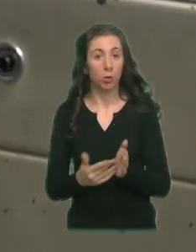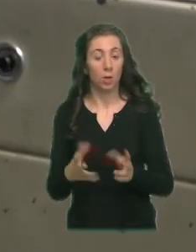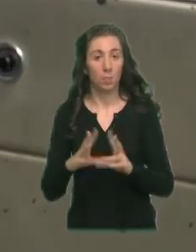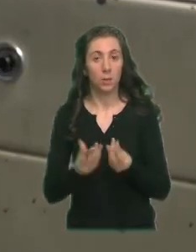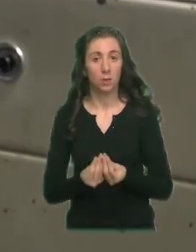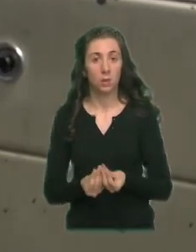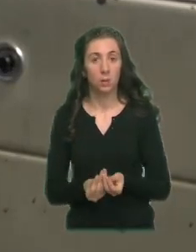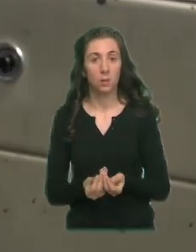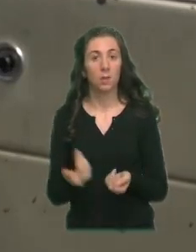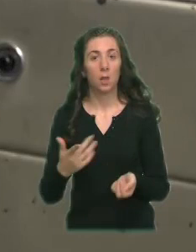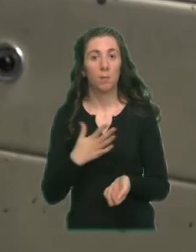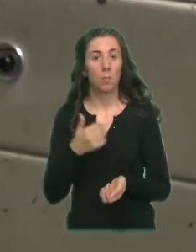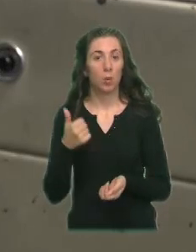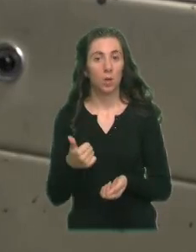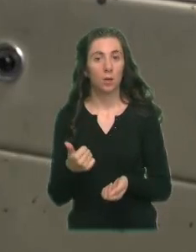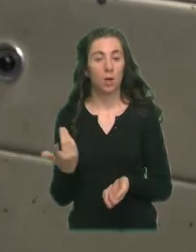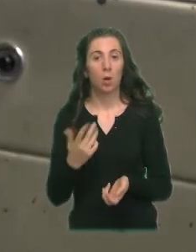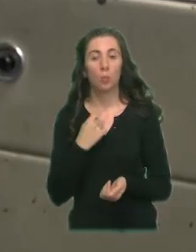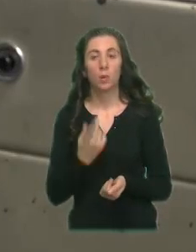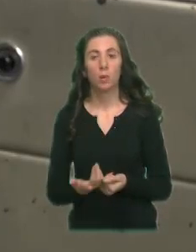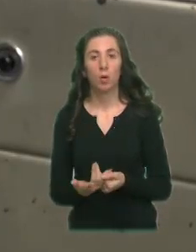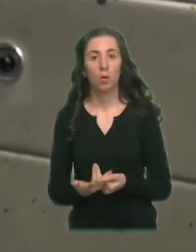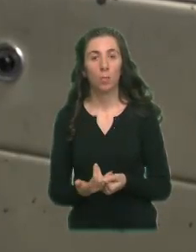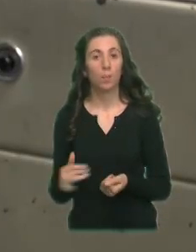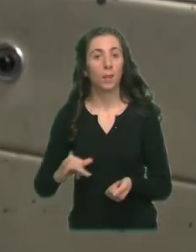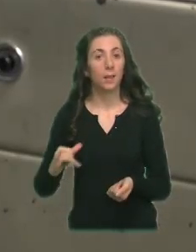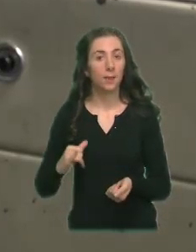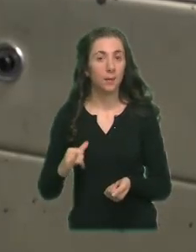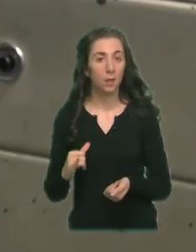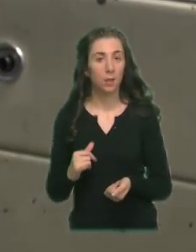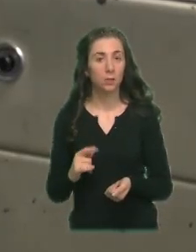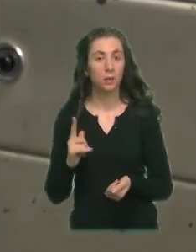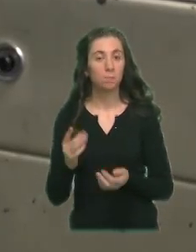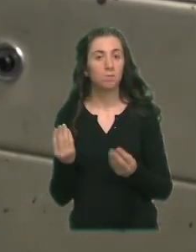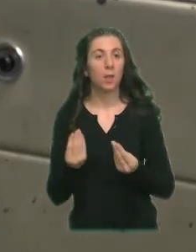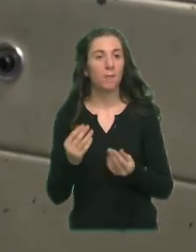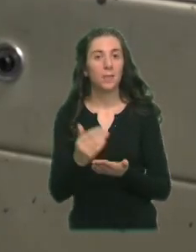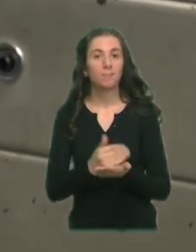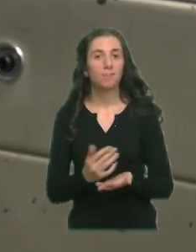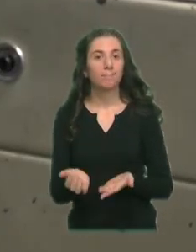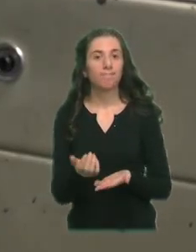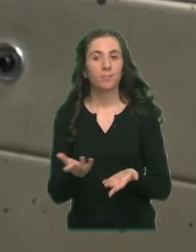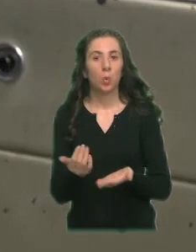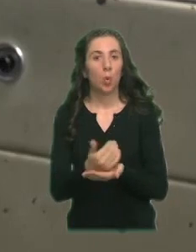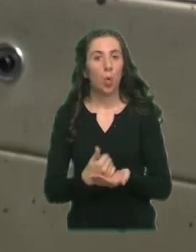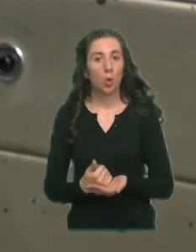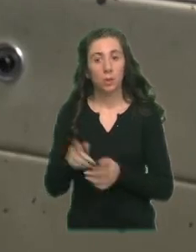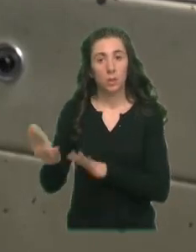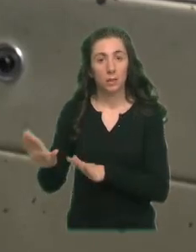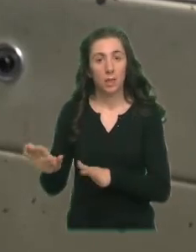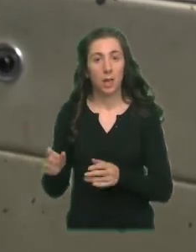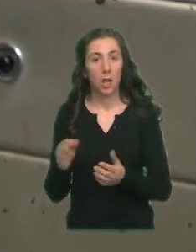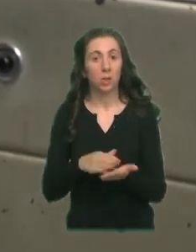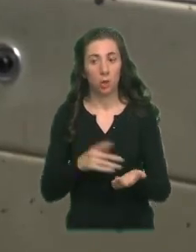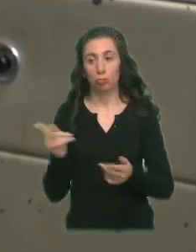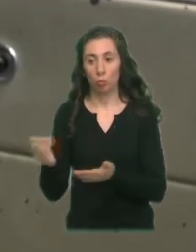ne, ovaj, tako da imamo jedan, kako da velim, interes i sadržaj koji je koristan, ja mislim, za njega, ne, i